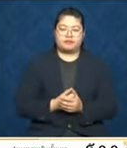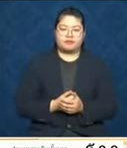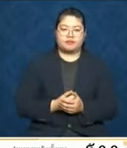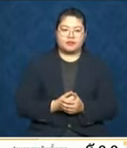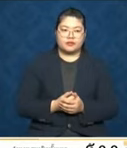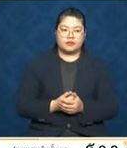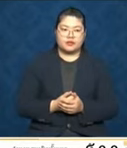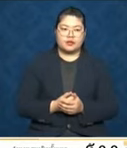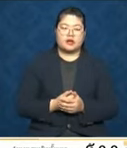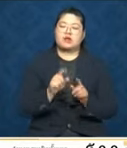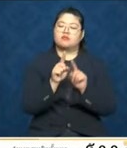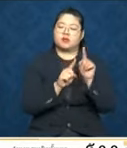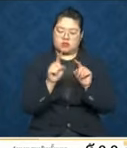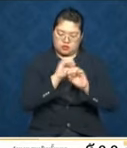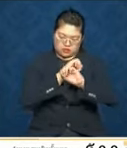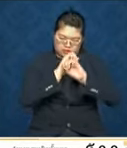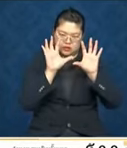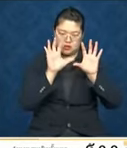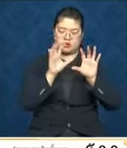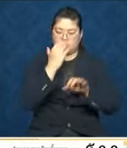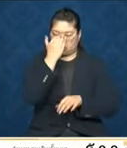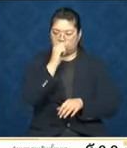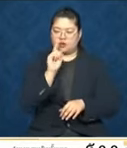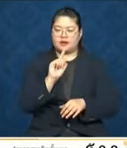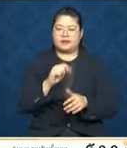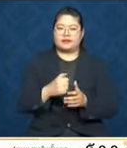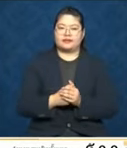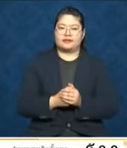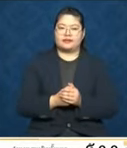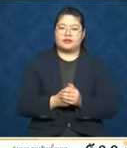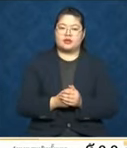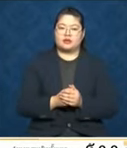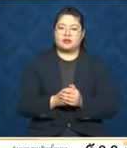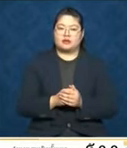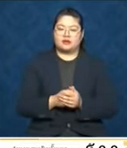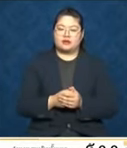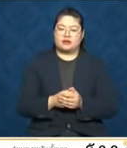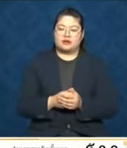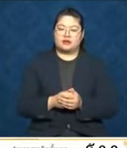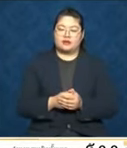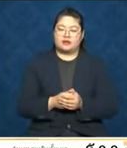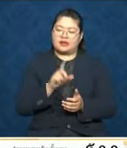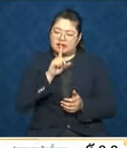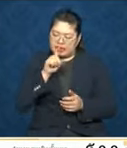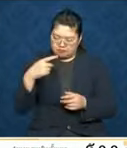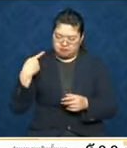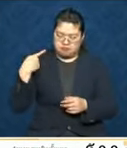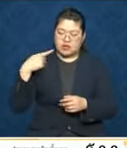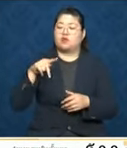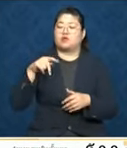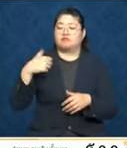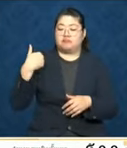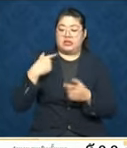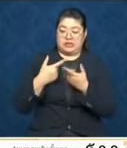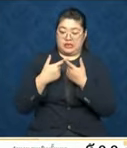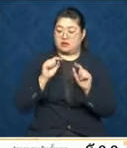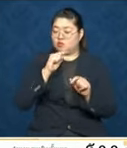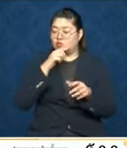จะวัดผลอย่างเป็นรูปธรรมให้เพราะว่าการถามนี่มีประโยชน์มากแต่ถ้าถามไปแล้วไม่มี